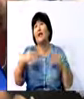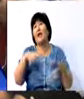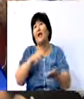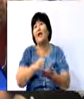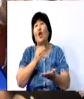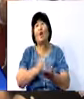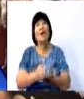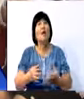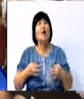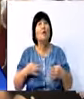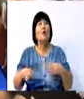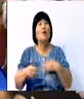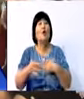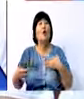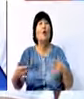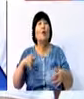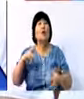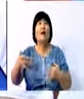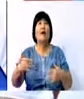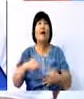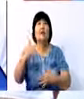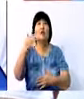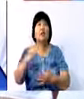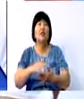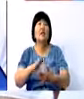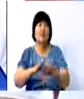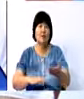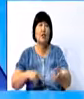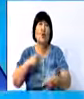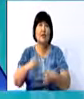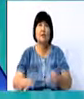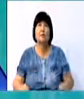болды. Мереке соңы өнерпаздардың концерттік бағдарламасына ұласты.